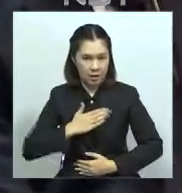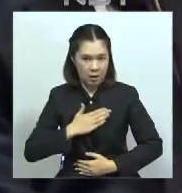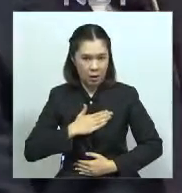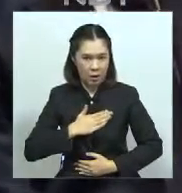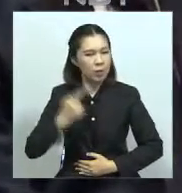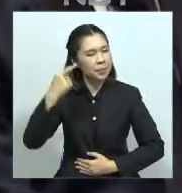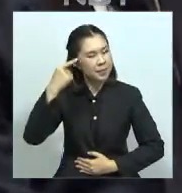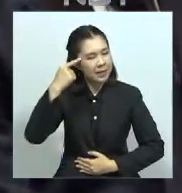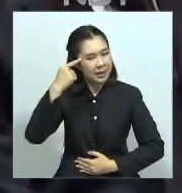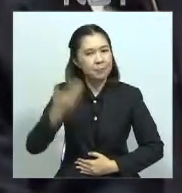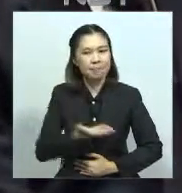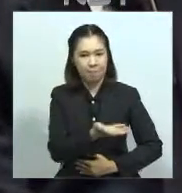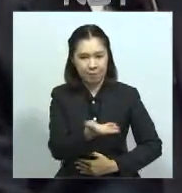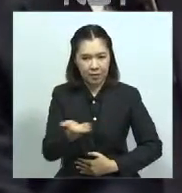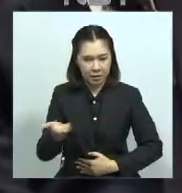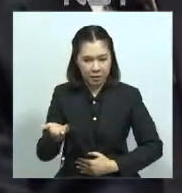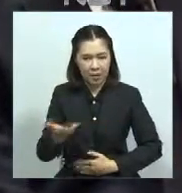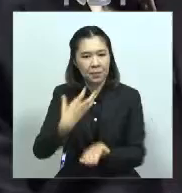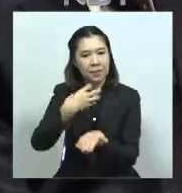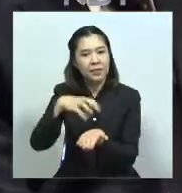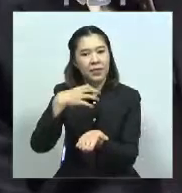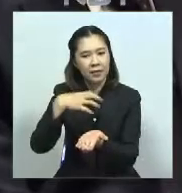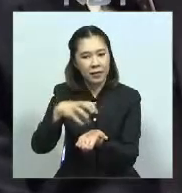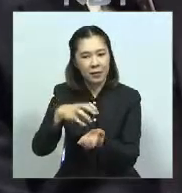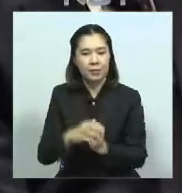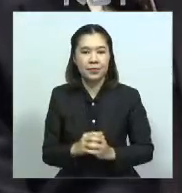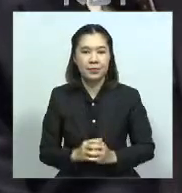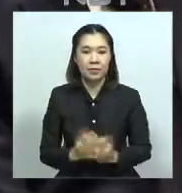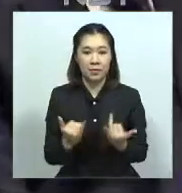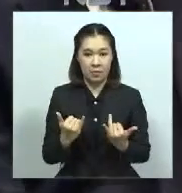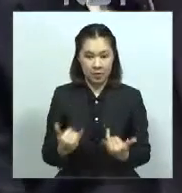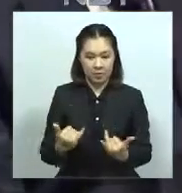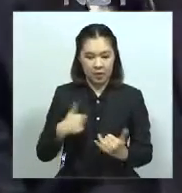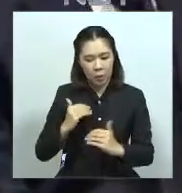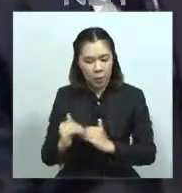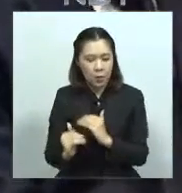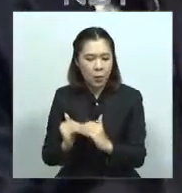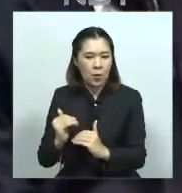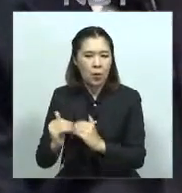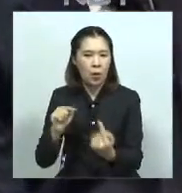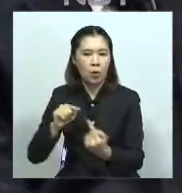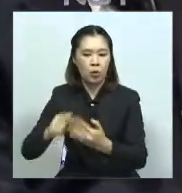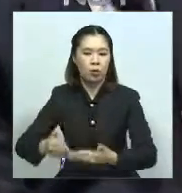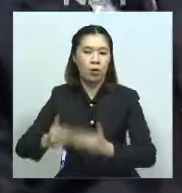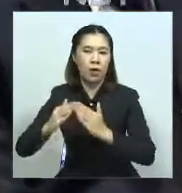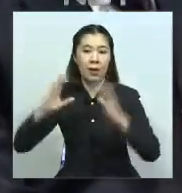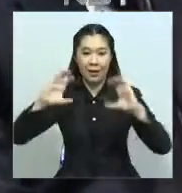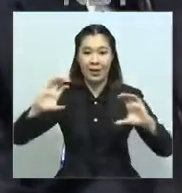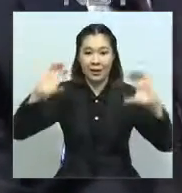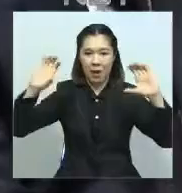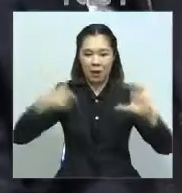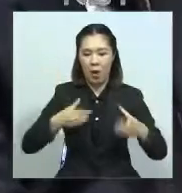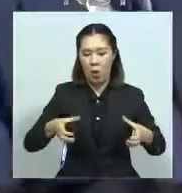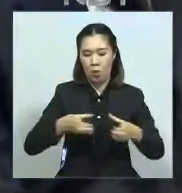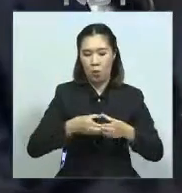จตนารมณ์ร่วมกันอีกครั้งหนึ่งนะครับว่าเราจะเดินหน้าไปสู่การจัดตั้งรัฐบาลไม่เพียงแต่กลุ่มเราวันนี้